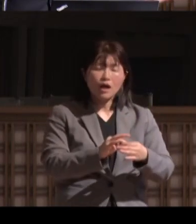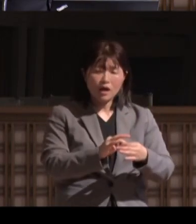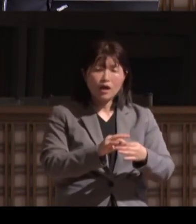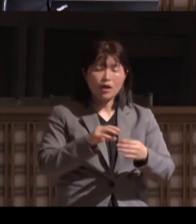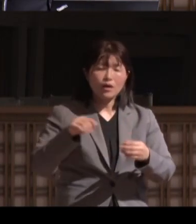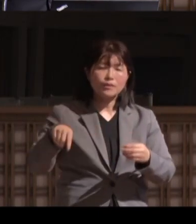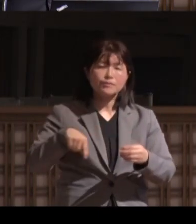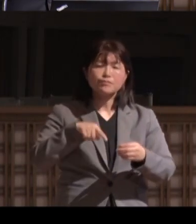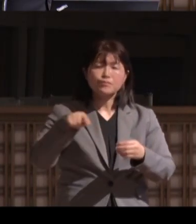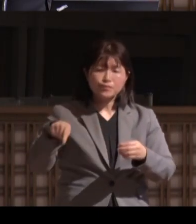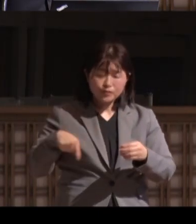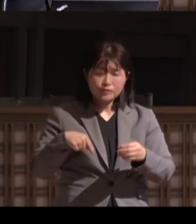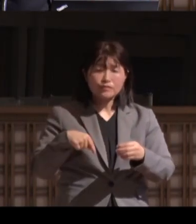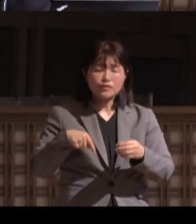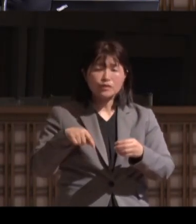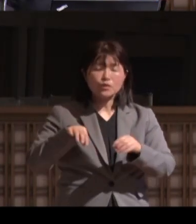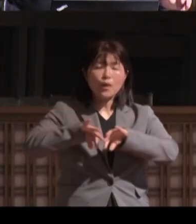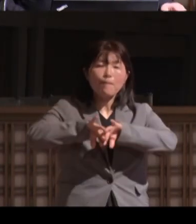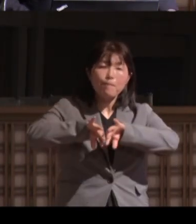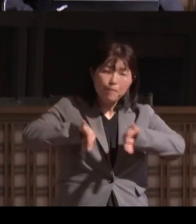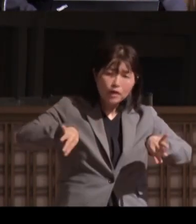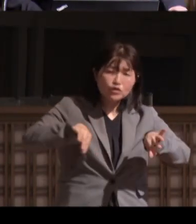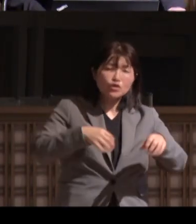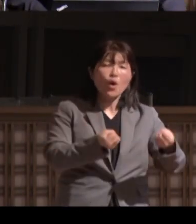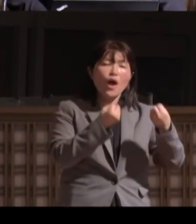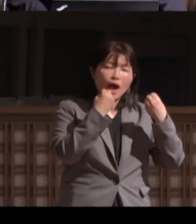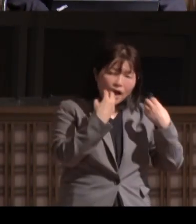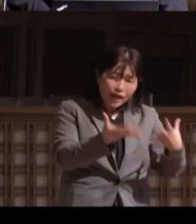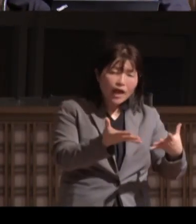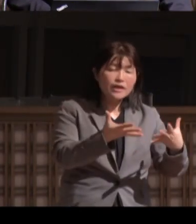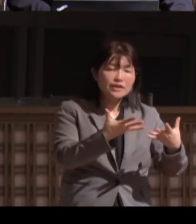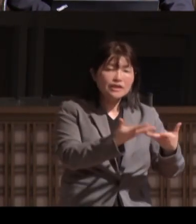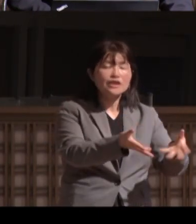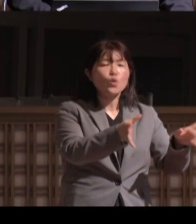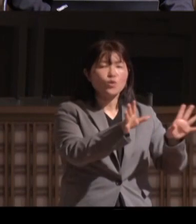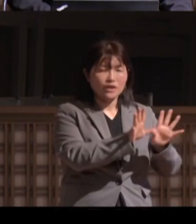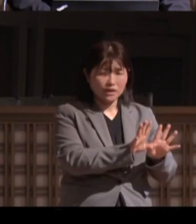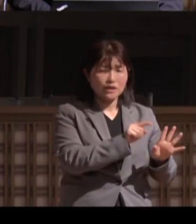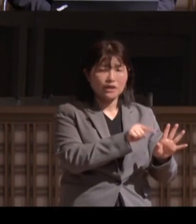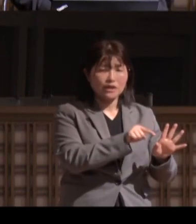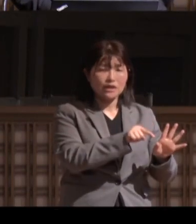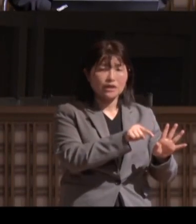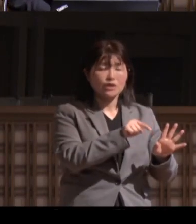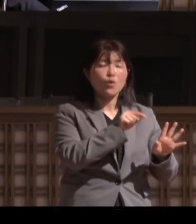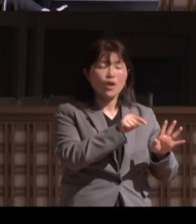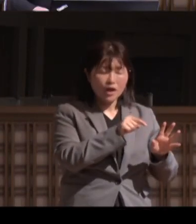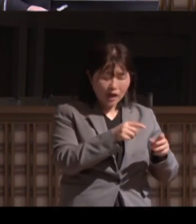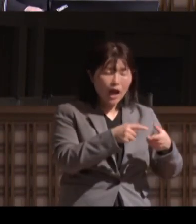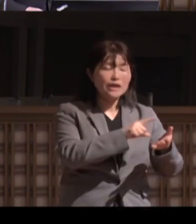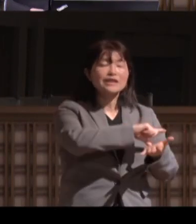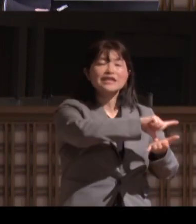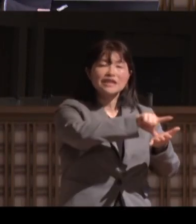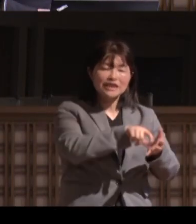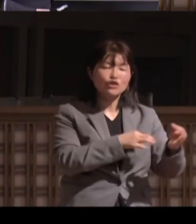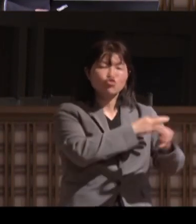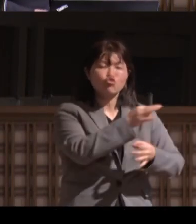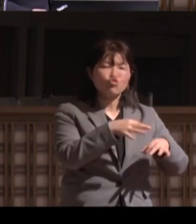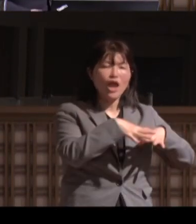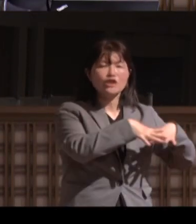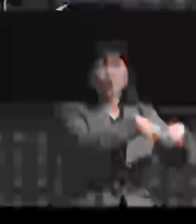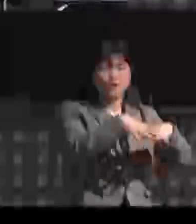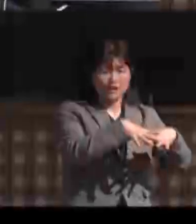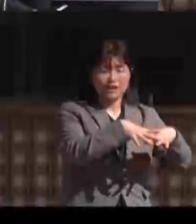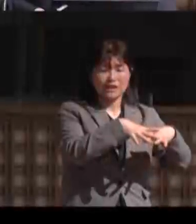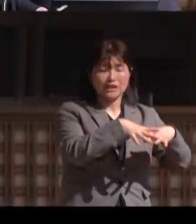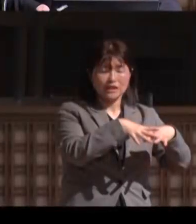町内会いわゆる遅延組織とは異なる新たな地域組織それが地域運営組織であり広島で